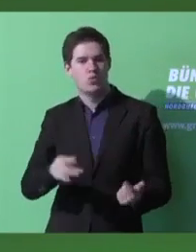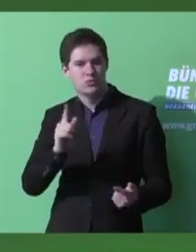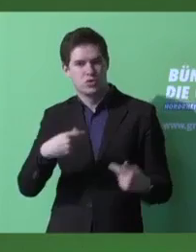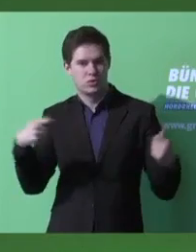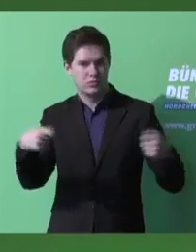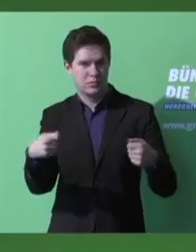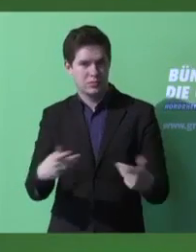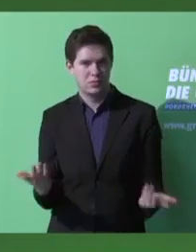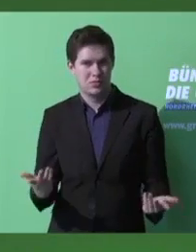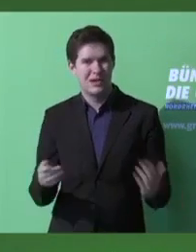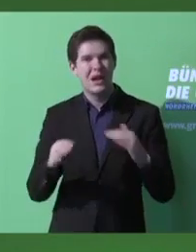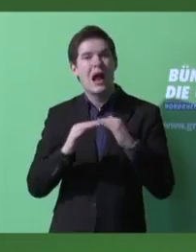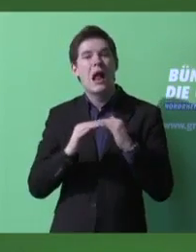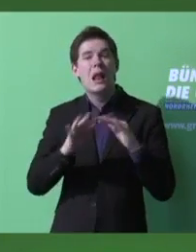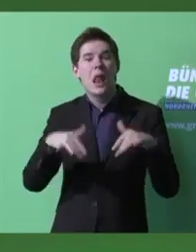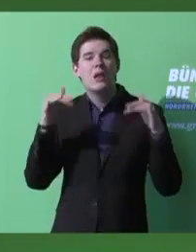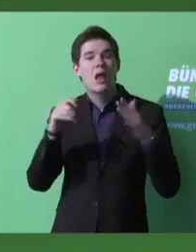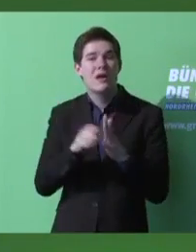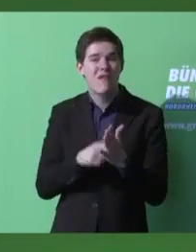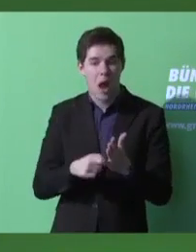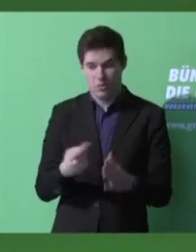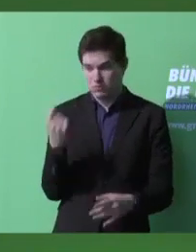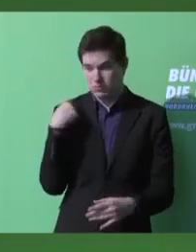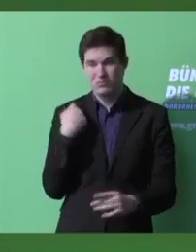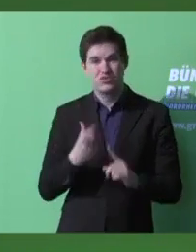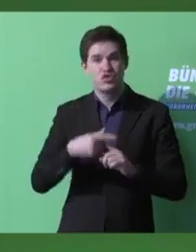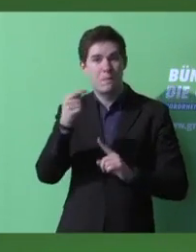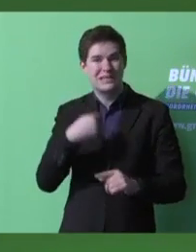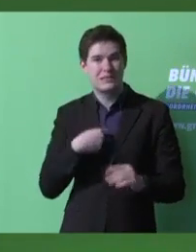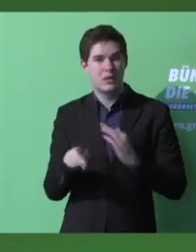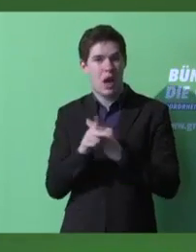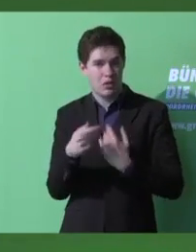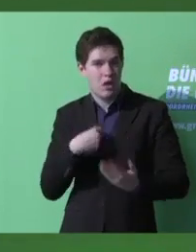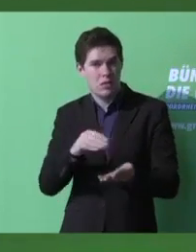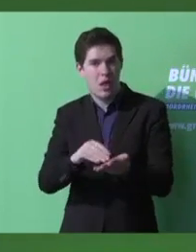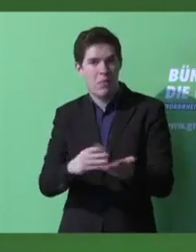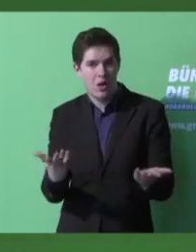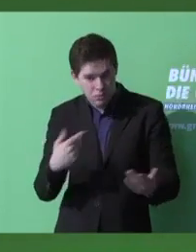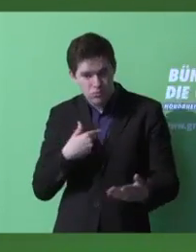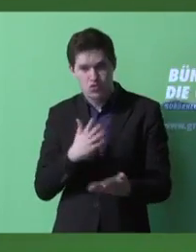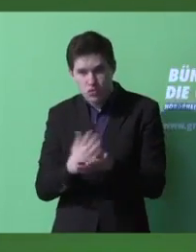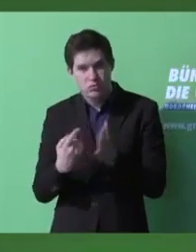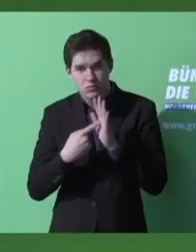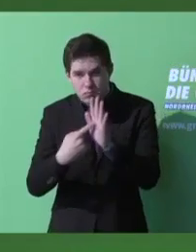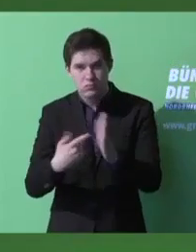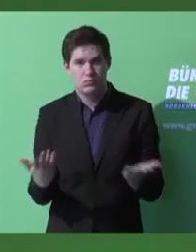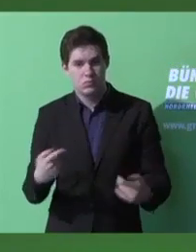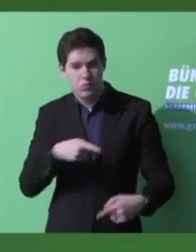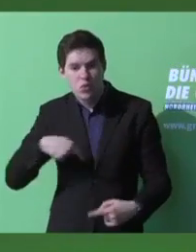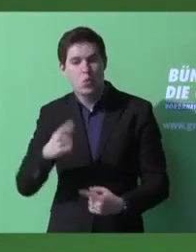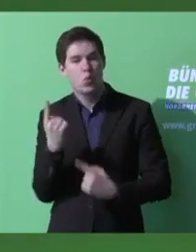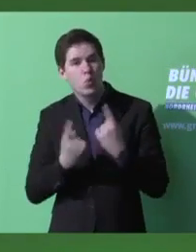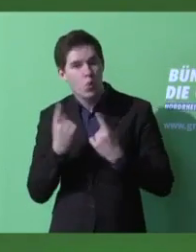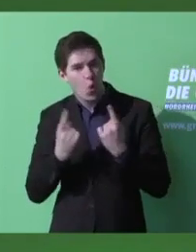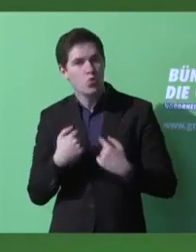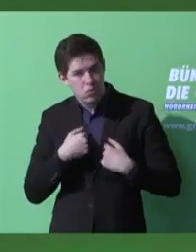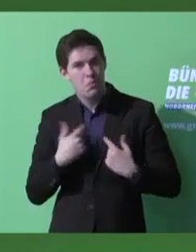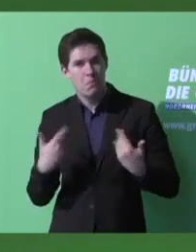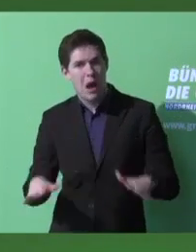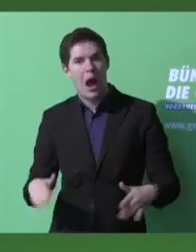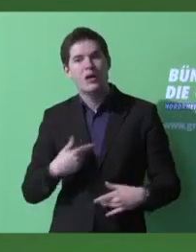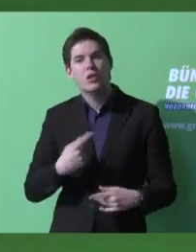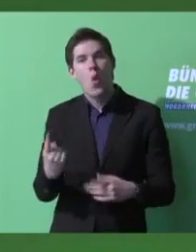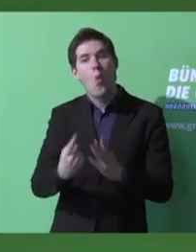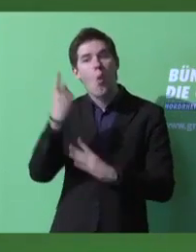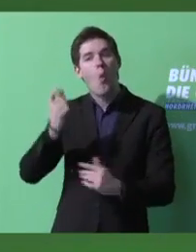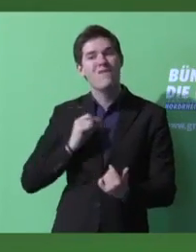Landtagswahl, ich habe das als Spitzenkandidatin in der Landtagswahl schon gesagt, ja, wir Grüne stehen dafür, dass wir höhere Vermögen stärker